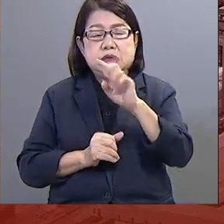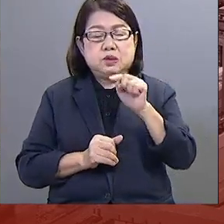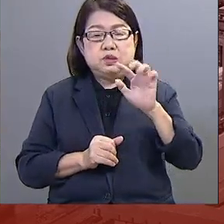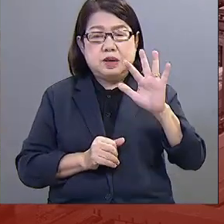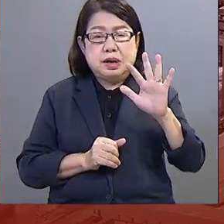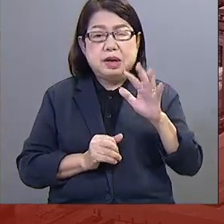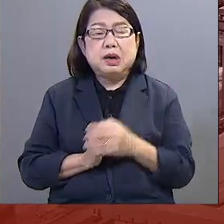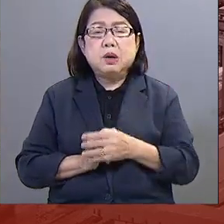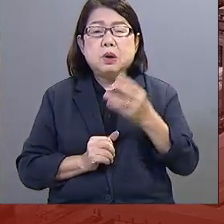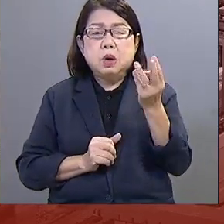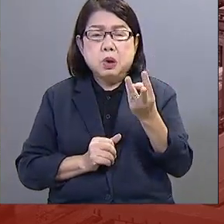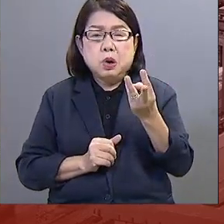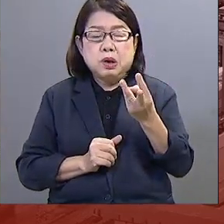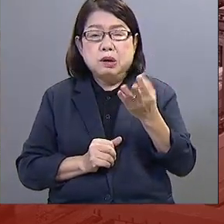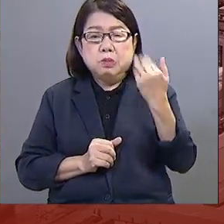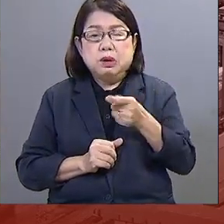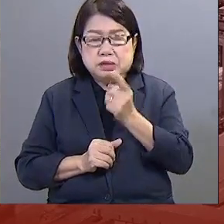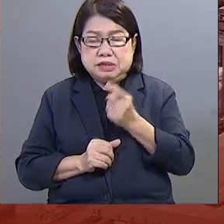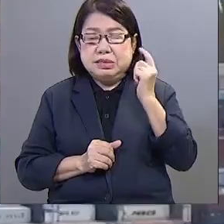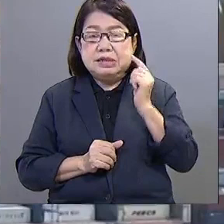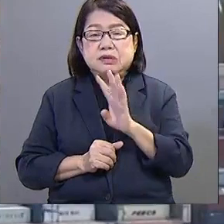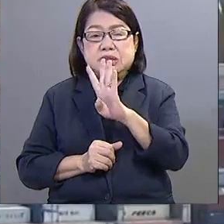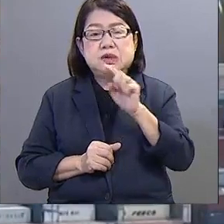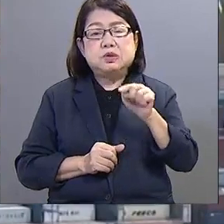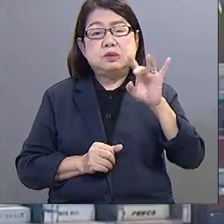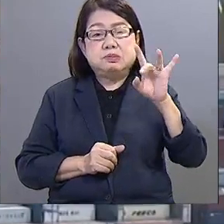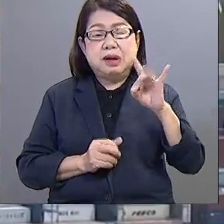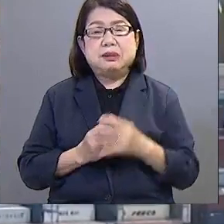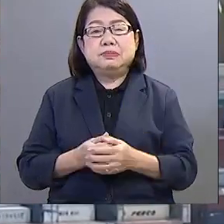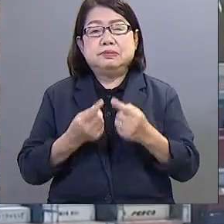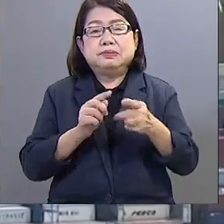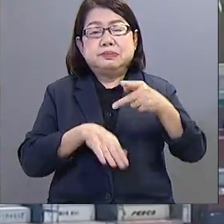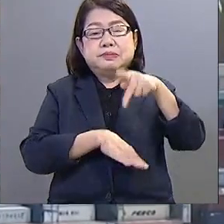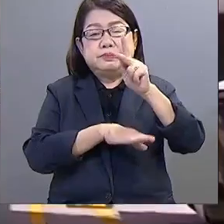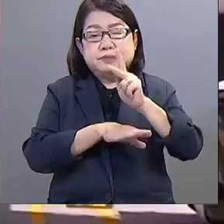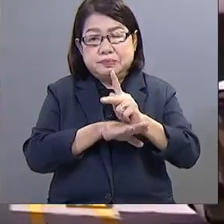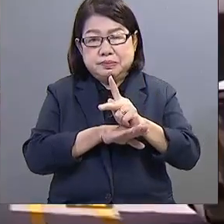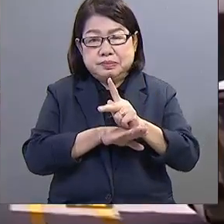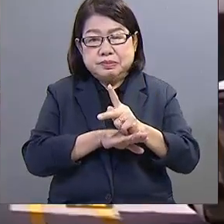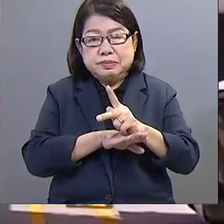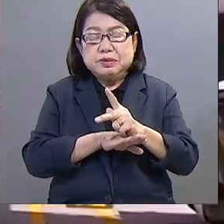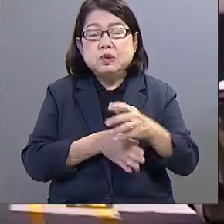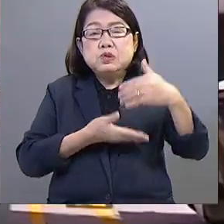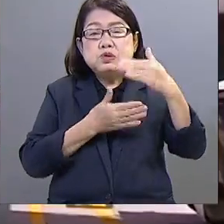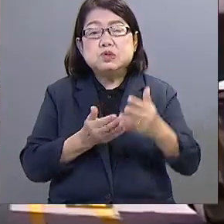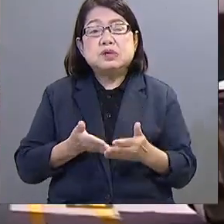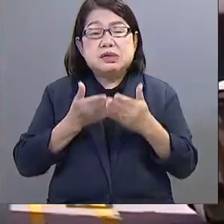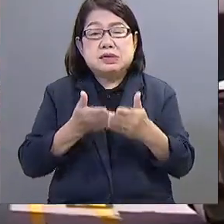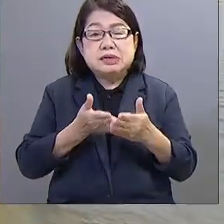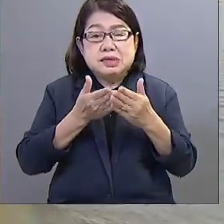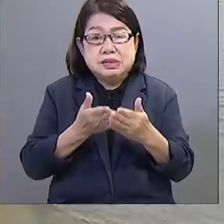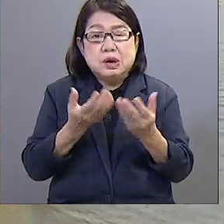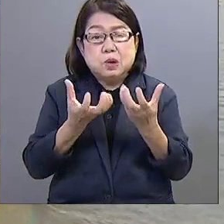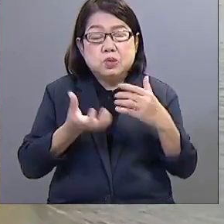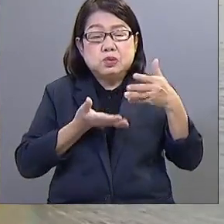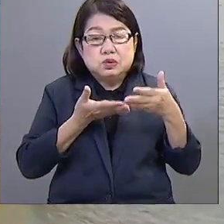น้อยกว่าคาดการเดิมร้อยละ 4.8 ค่ะประธานสภาผู้ส่งสินค้าทางเรือแห่งประเทศไทยยังเชื่อนะคะว่าจีนจะยังค